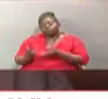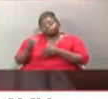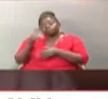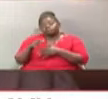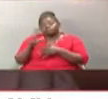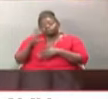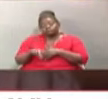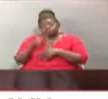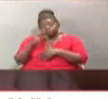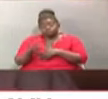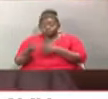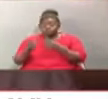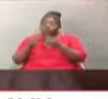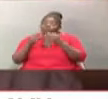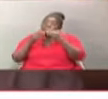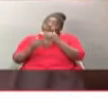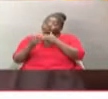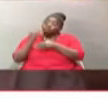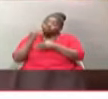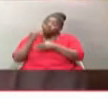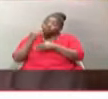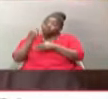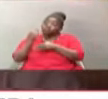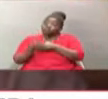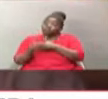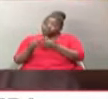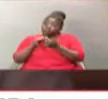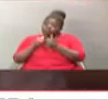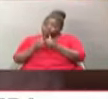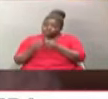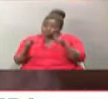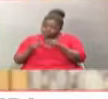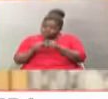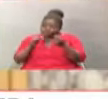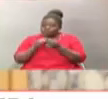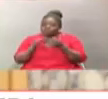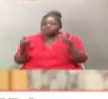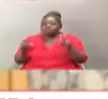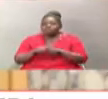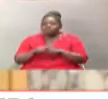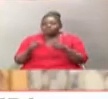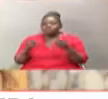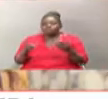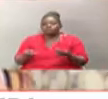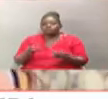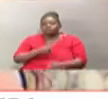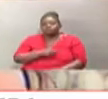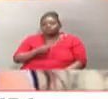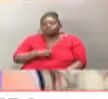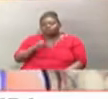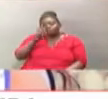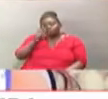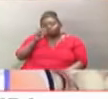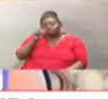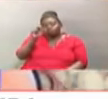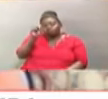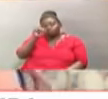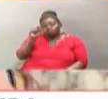butulema naye twebaza Katonda nti Katonda oyo ate asoomoozezza ebitusoomooza. Maama Kasato atukoze bulungi